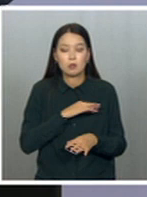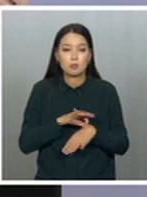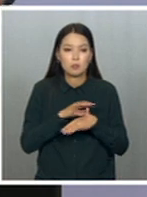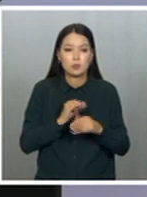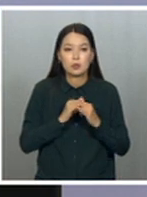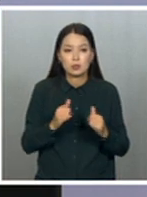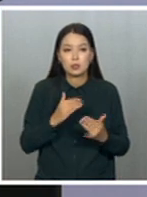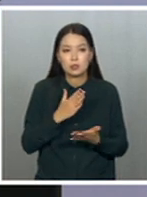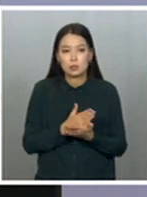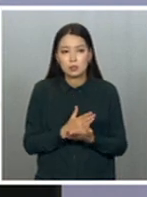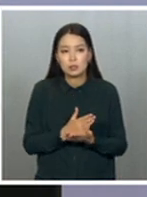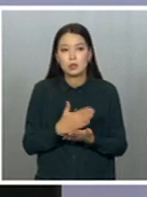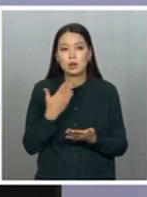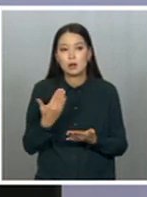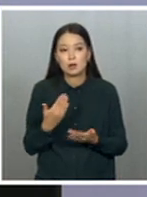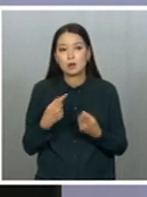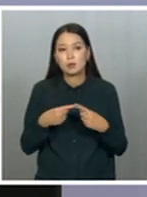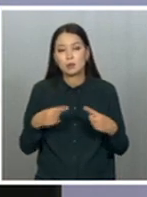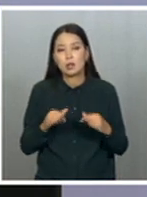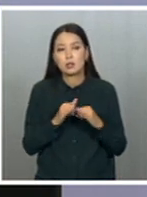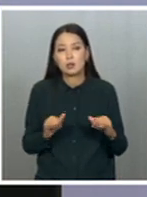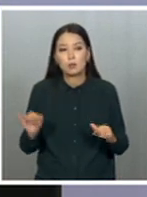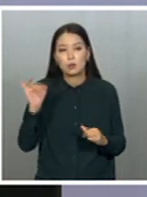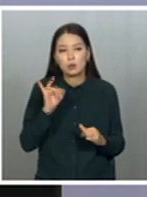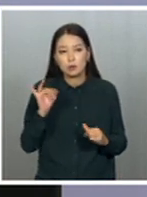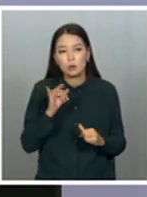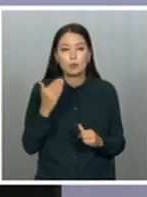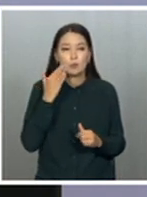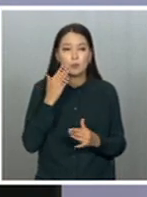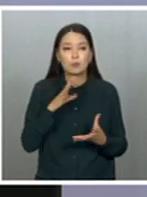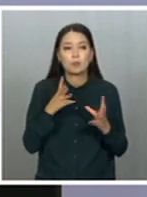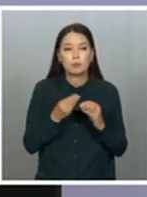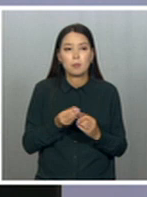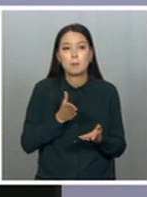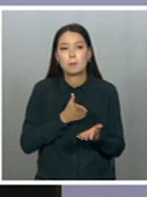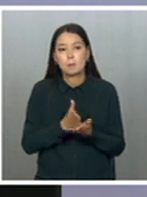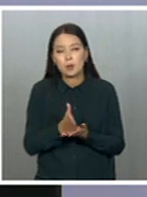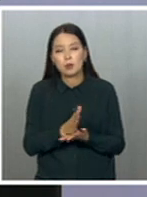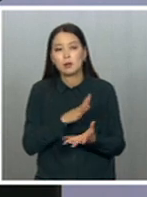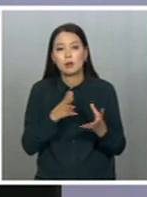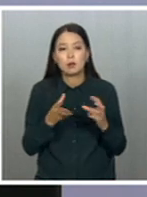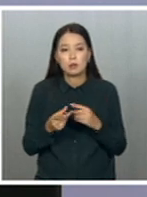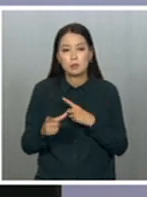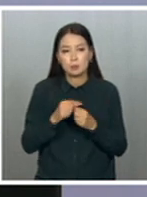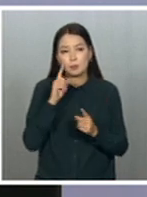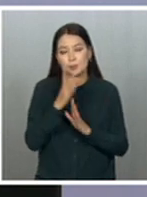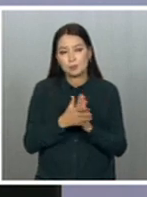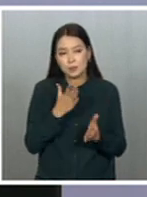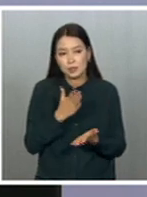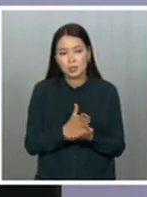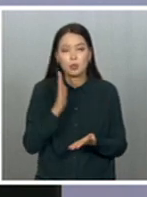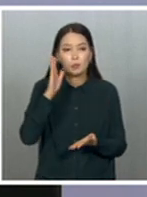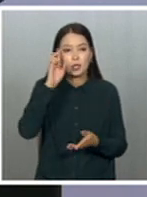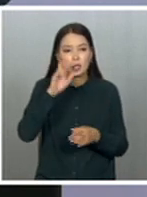еді. Ал тәуелсіз елдің даму тарихындағы болжам бағыт бізге түсінікті. Еліміз 2-1 стратегия